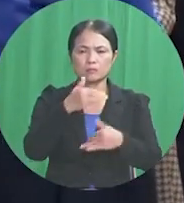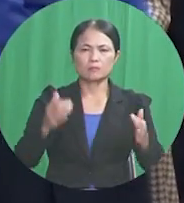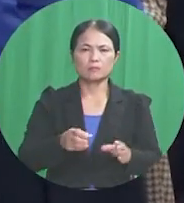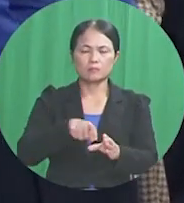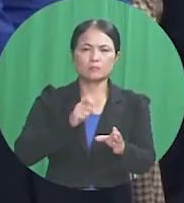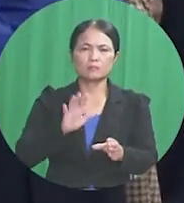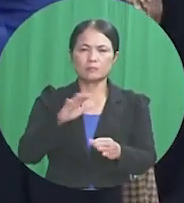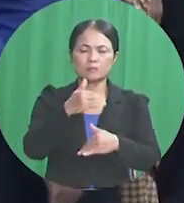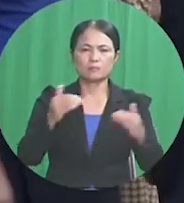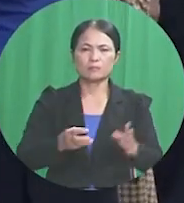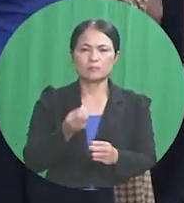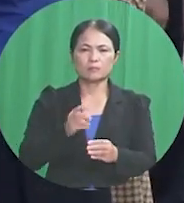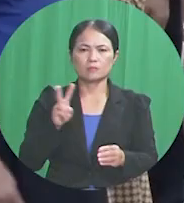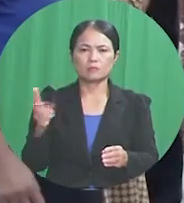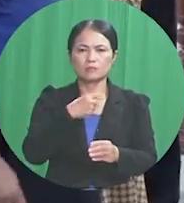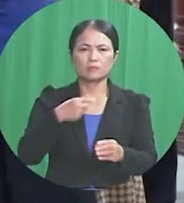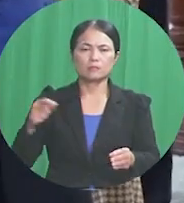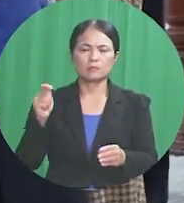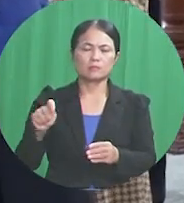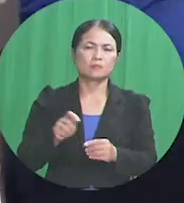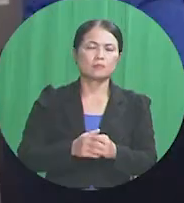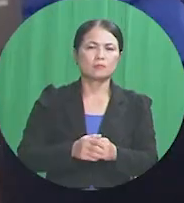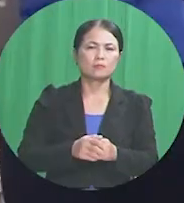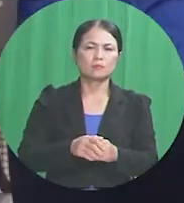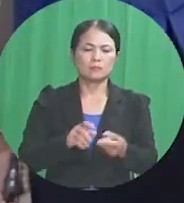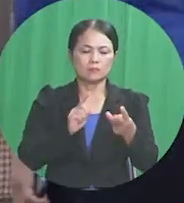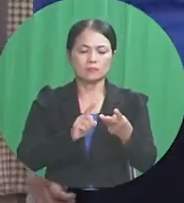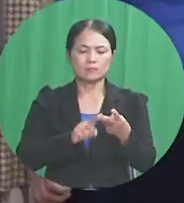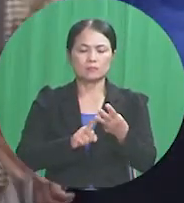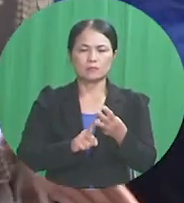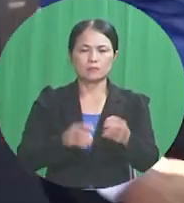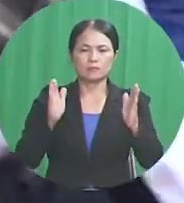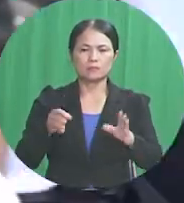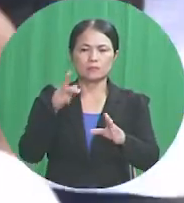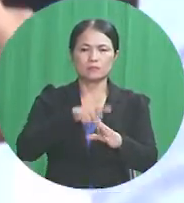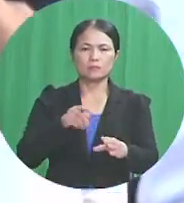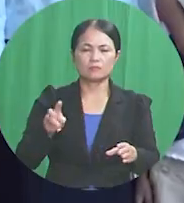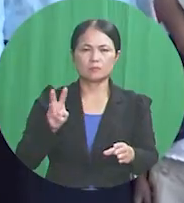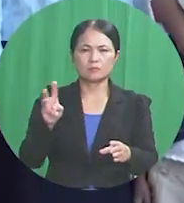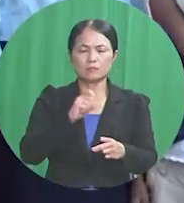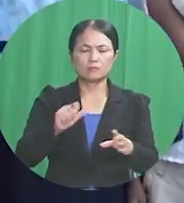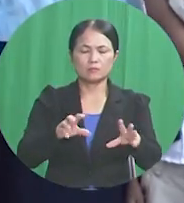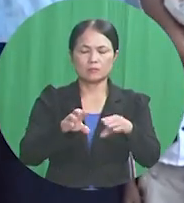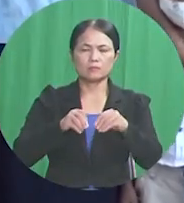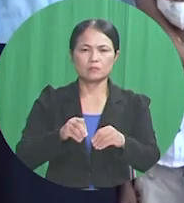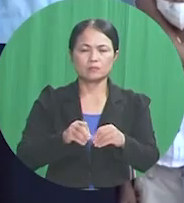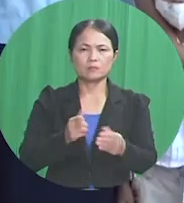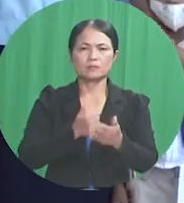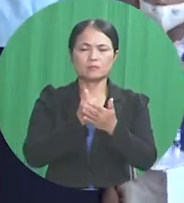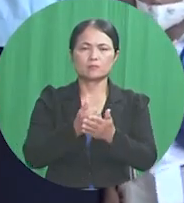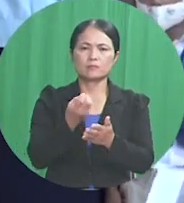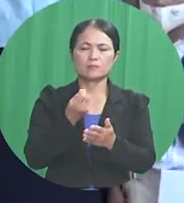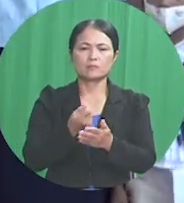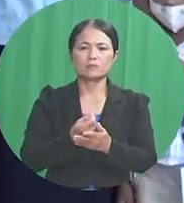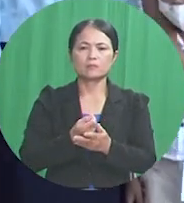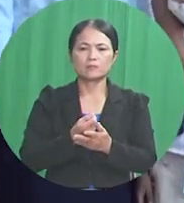ปรามแก่หนึ่งทวิกาปีเรียนเรียนตีใบจำนายไอเนโจรวมใบเลยเนี่ยก็ตัวตัวบานกาอปธรรมทวิก